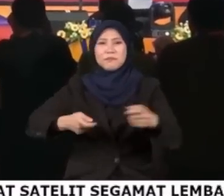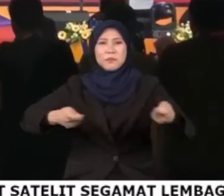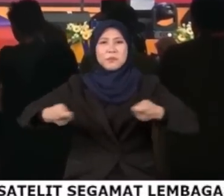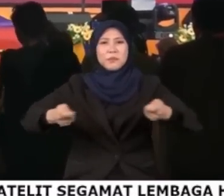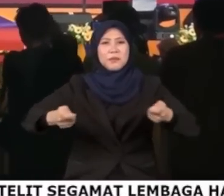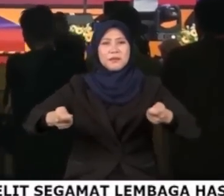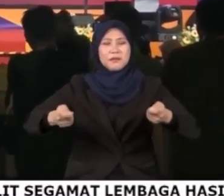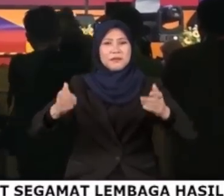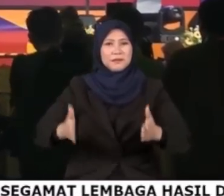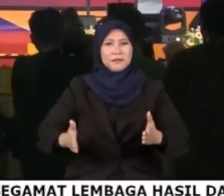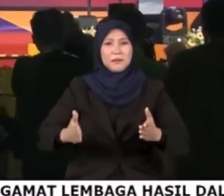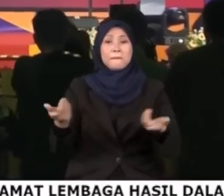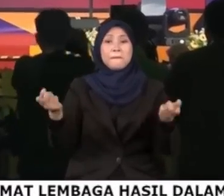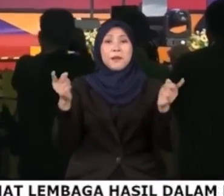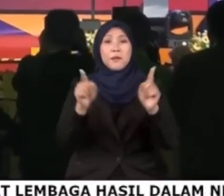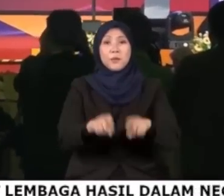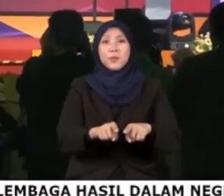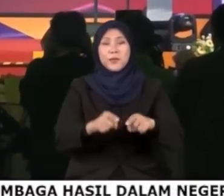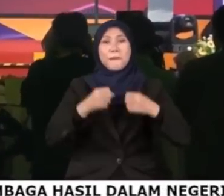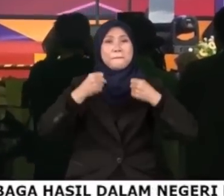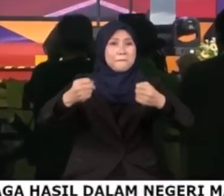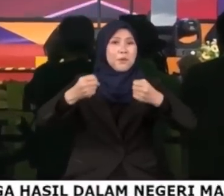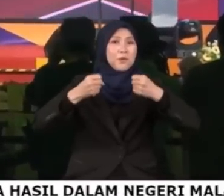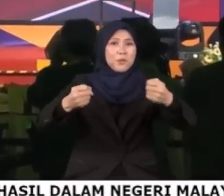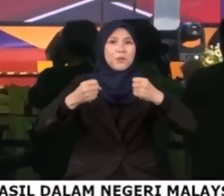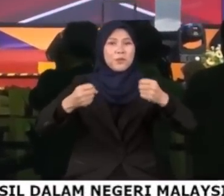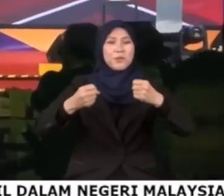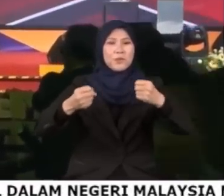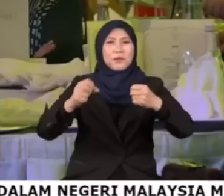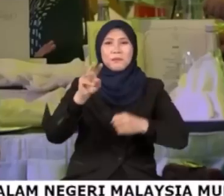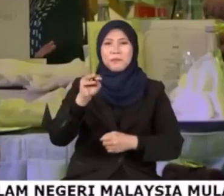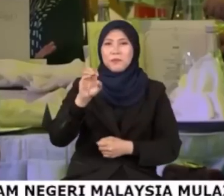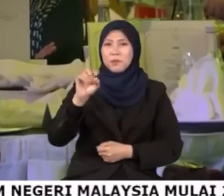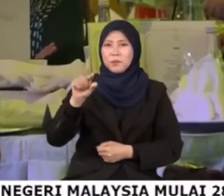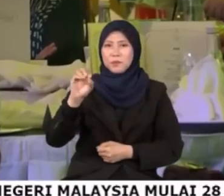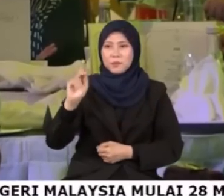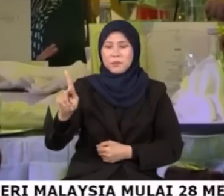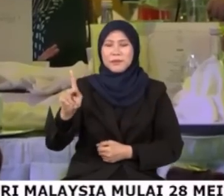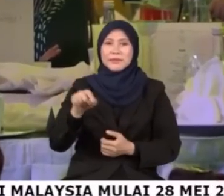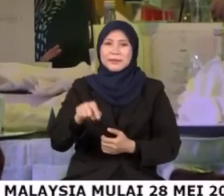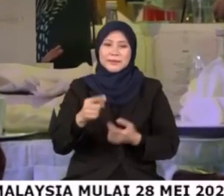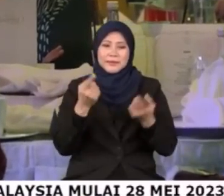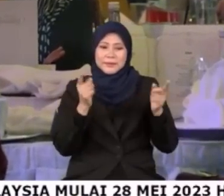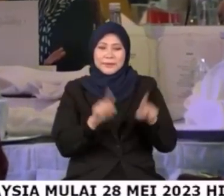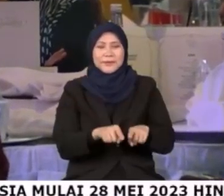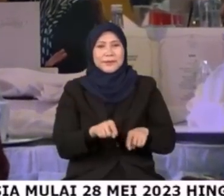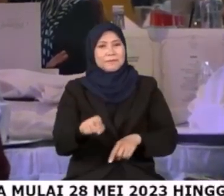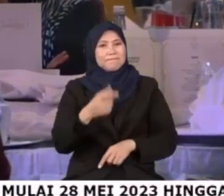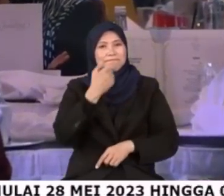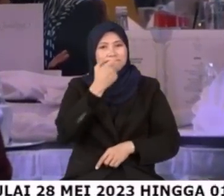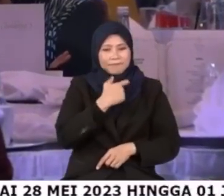maka berlaku mogok tragis bagi wartawan